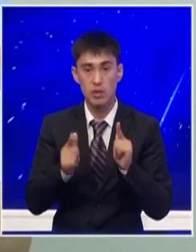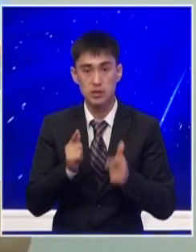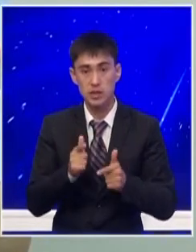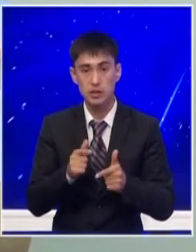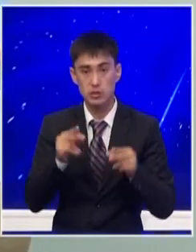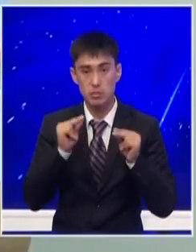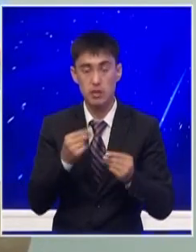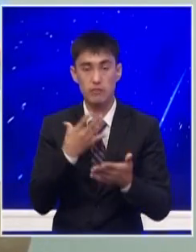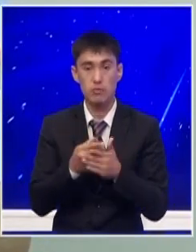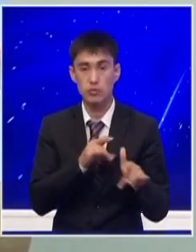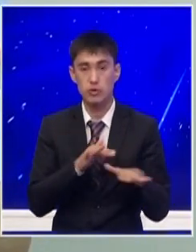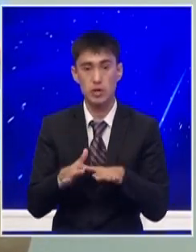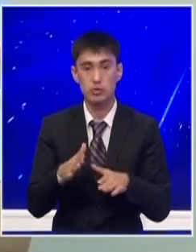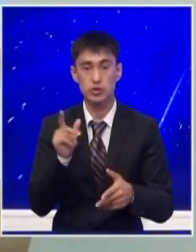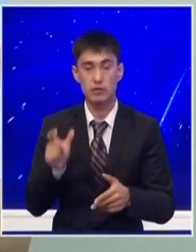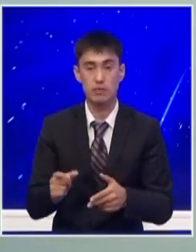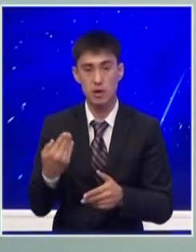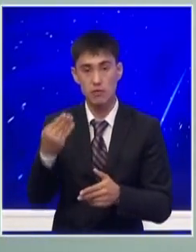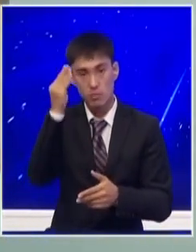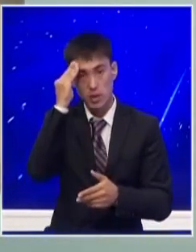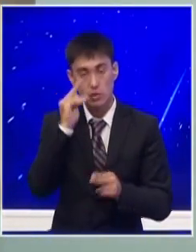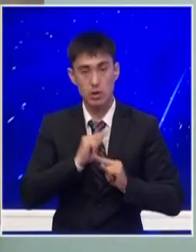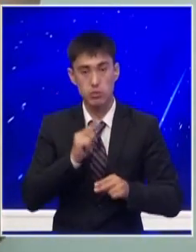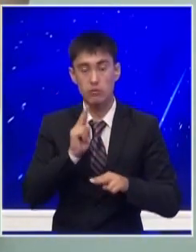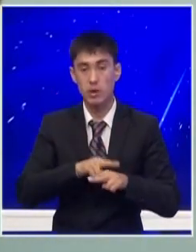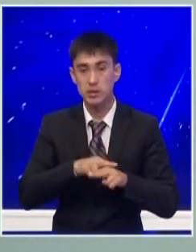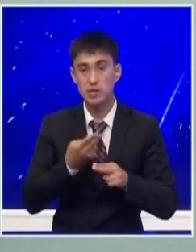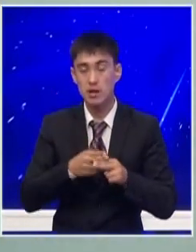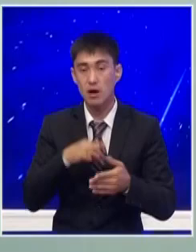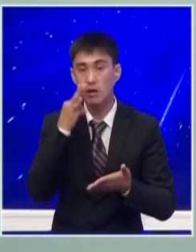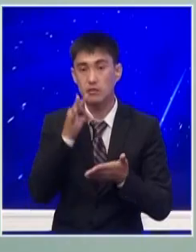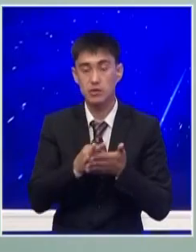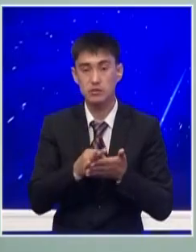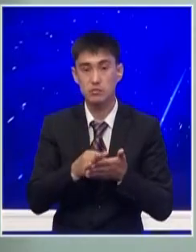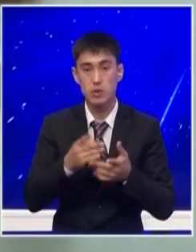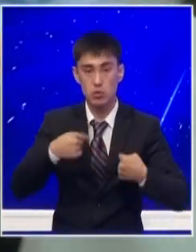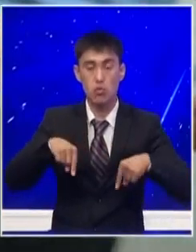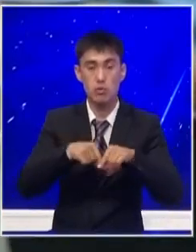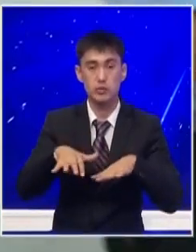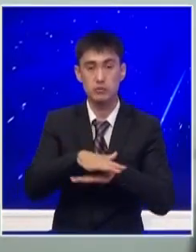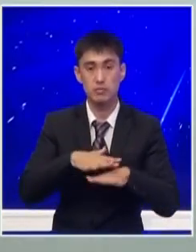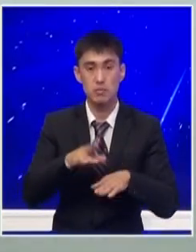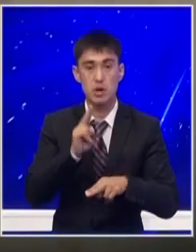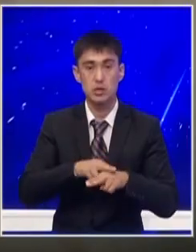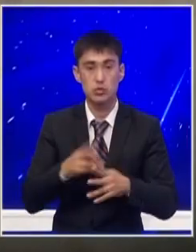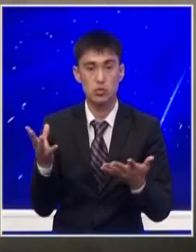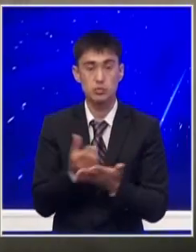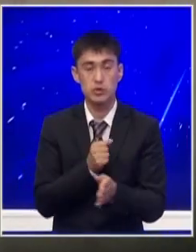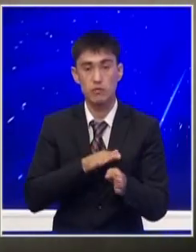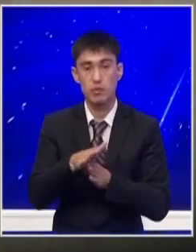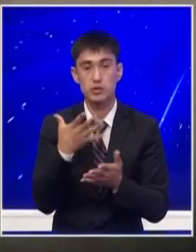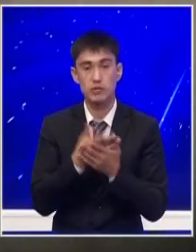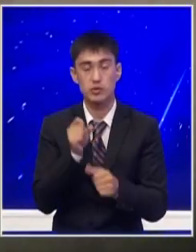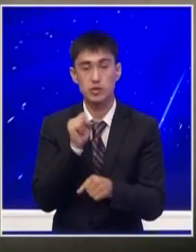по-настоящему предан своему делу человек. По его мнению, работа в полиции – это ответственность перед обществом. Полицейские успешно выполняют